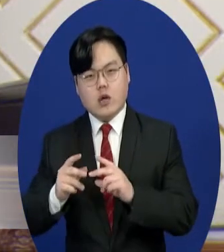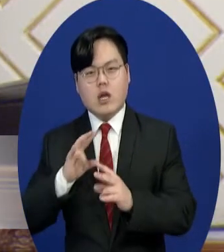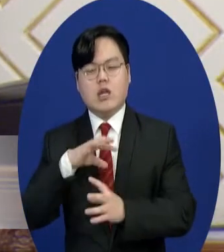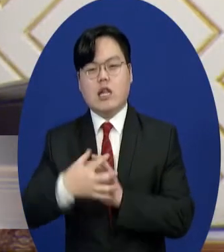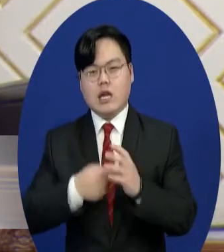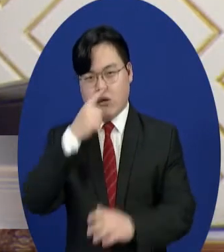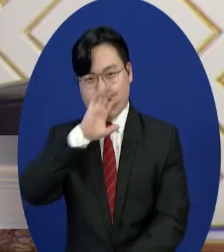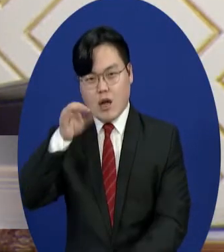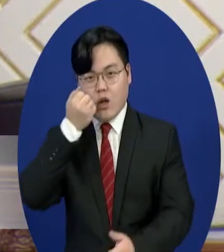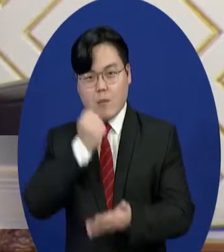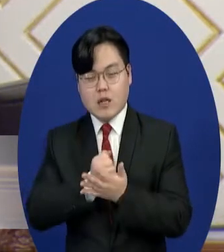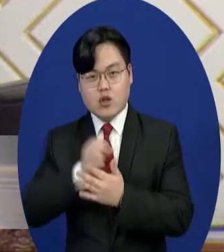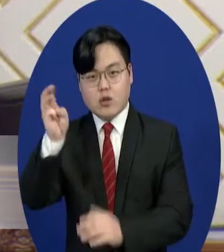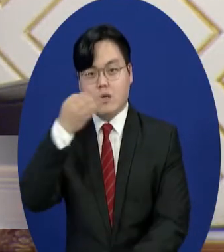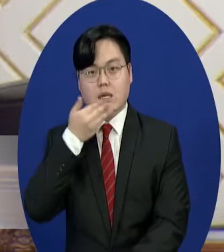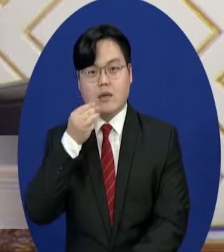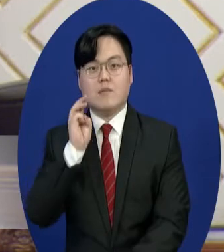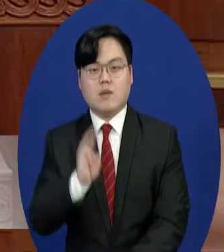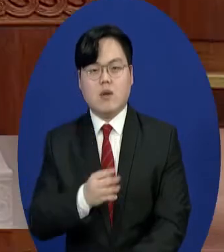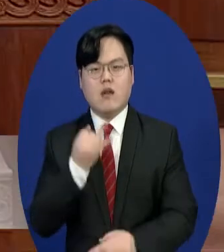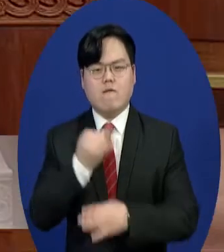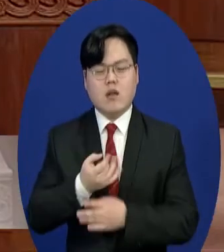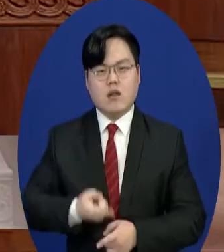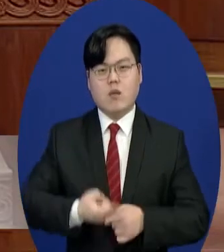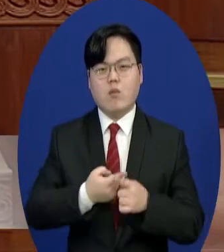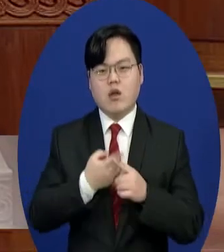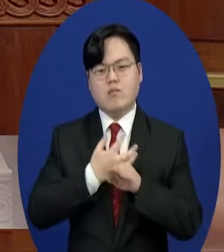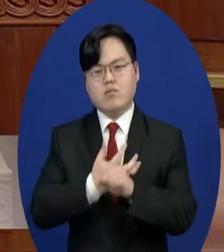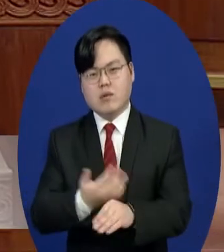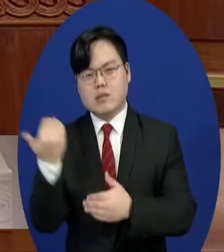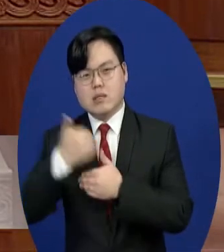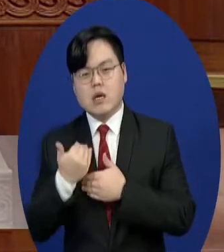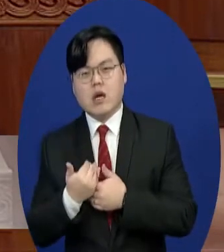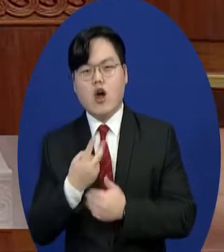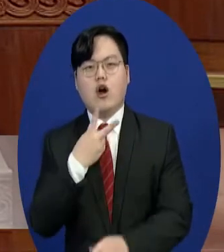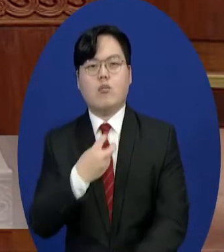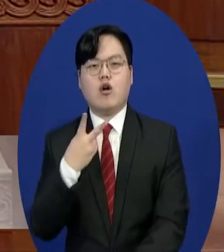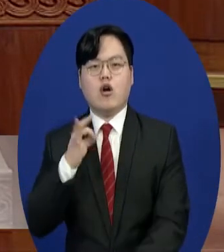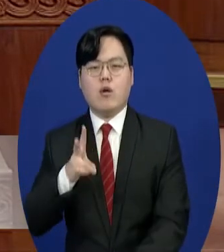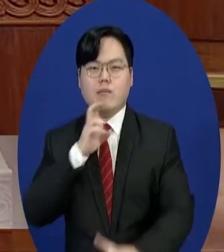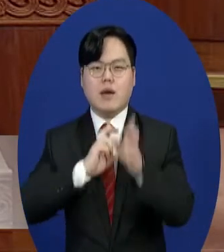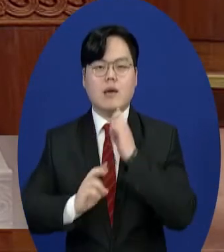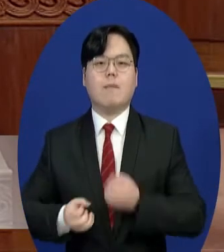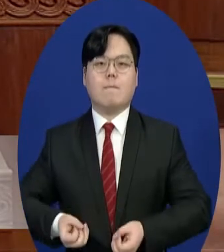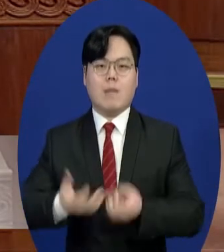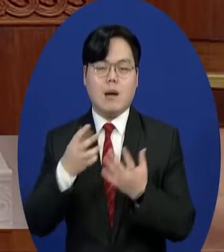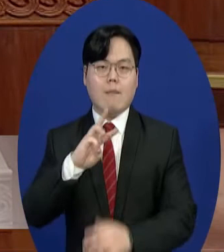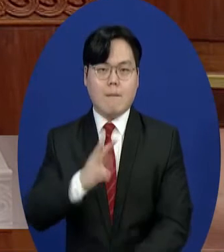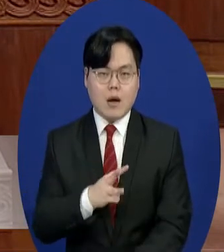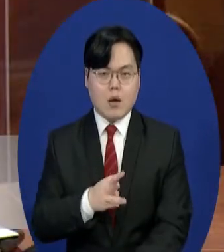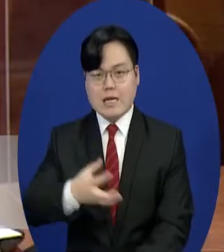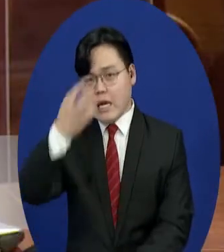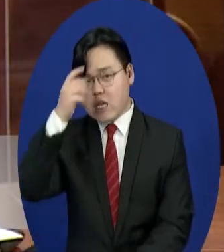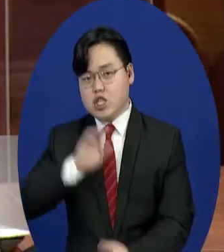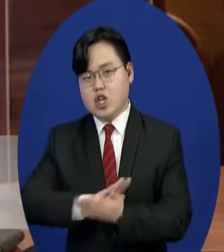өнөөдөр тодорхойлж чадахгүй байгаа энэ үед инфляцийн өсөлт, тээвэр логистикийн саатал ирэх оны томоохон сорилт болно. Тиймээс засгийн газар